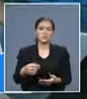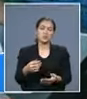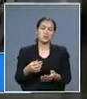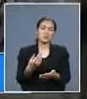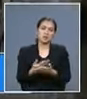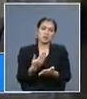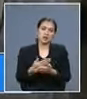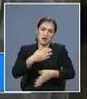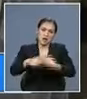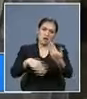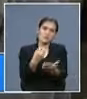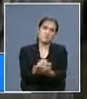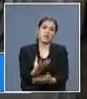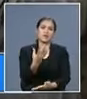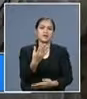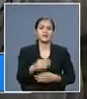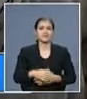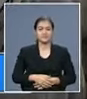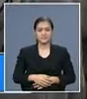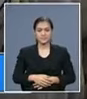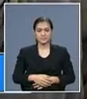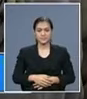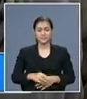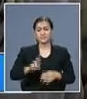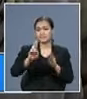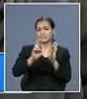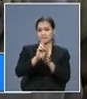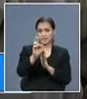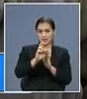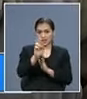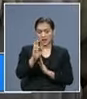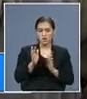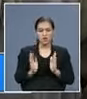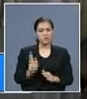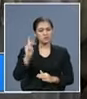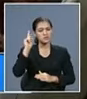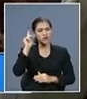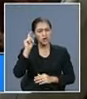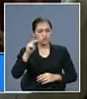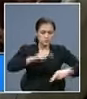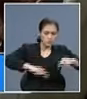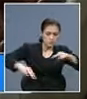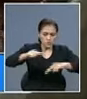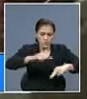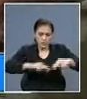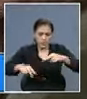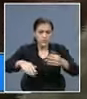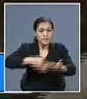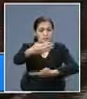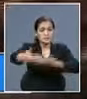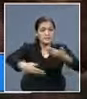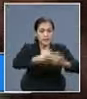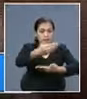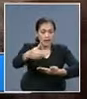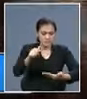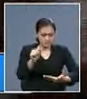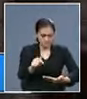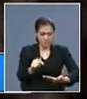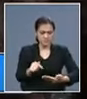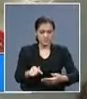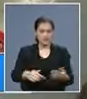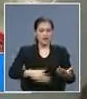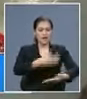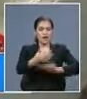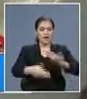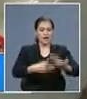ครับสุดท้ายนะครับที่จังหวัดเชียงรายผู้สื่อข่าวก็ไปสำรวจเช่นกันครับที่ตลาดสดเทศบาลนครเชียงรายซึ่งถือว่าเป็นแหล่งขายที่ใหญ่ที่